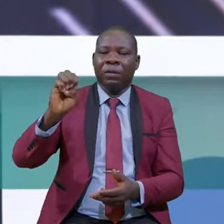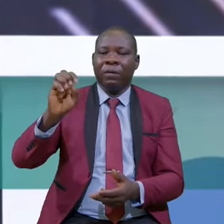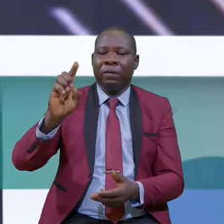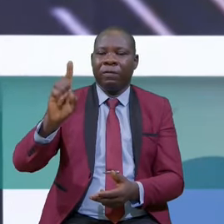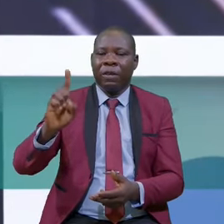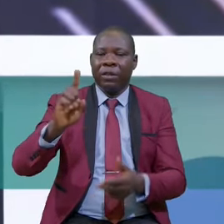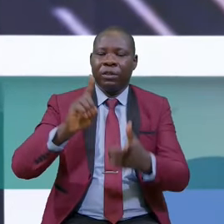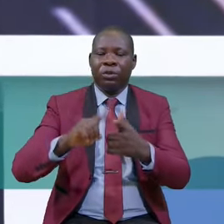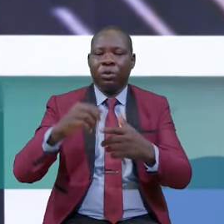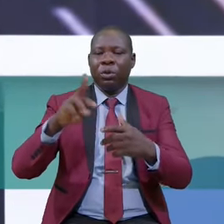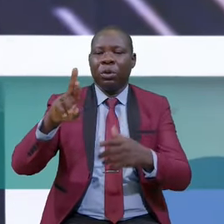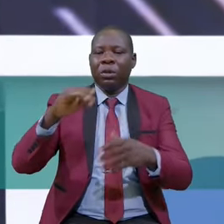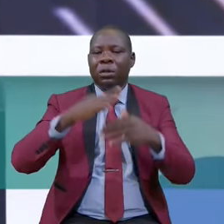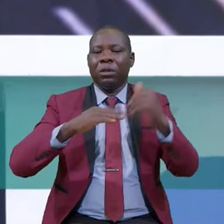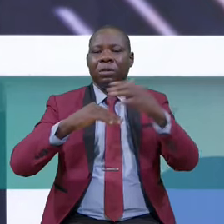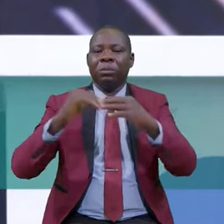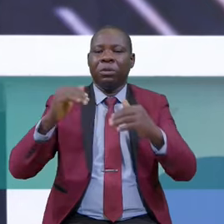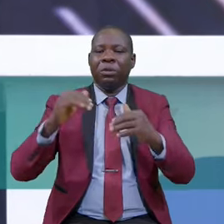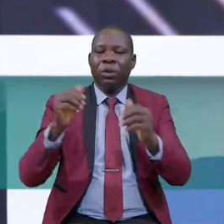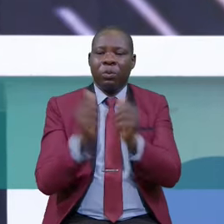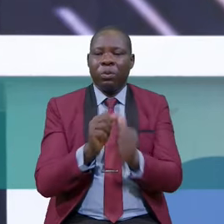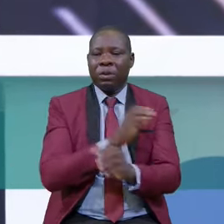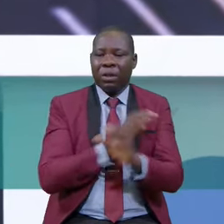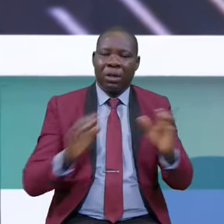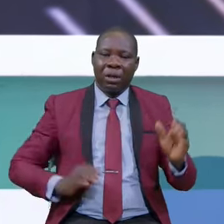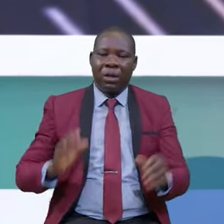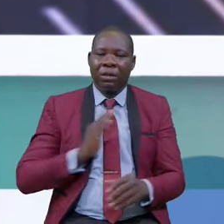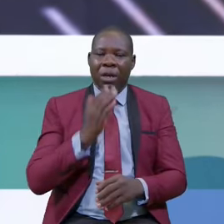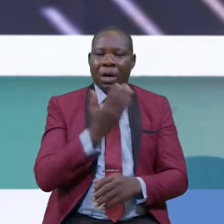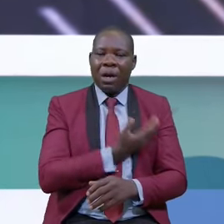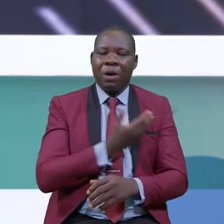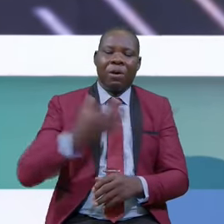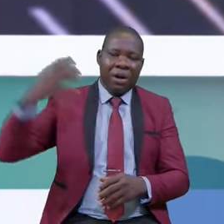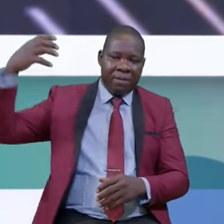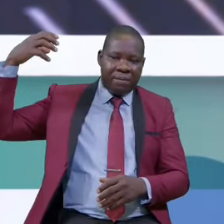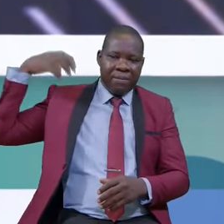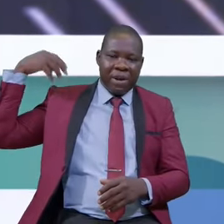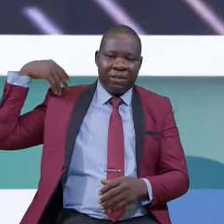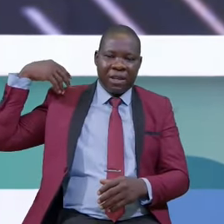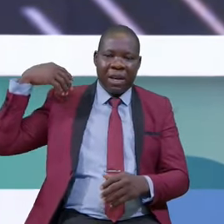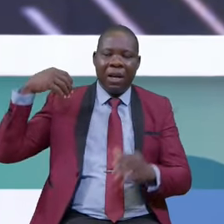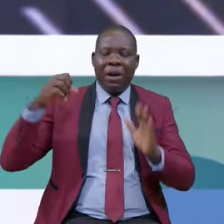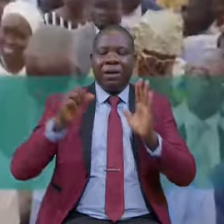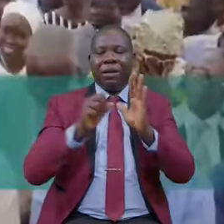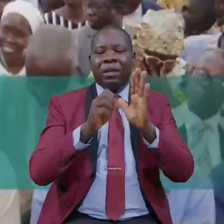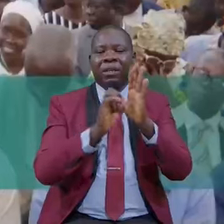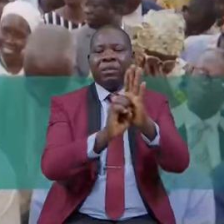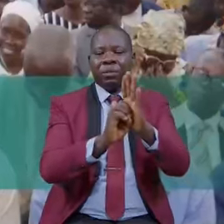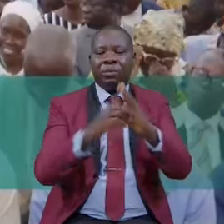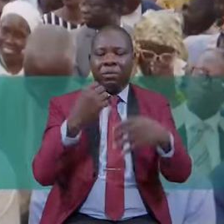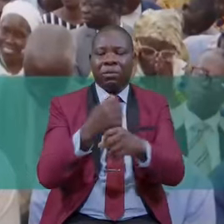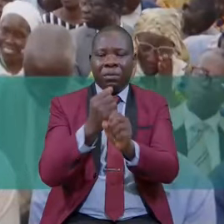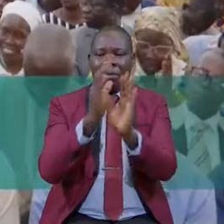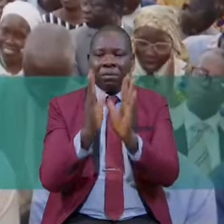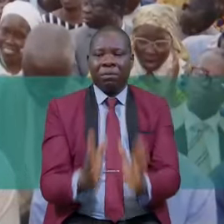our master, avec Christ, notre model, maître, modèle, notre créateur, you will rebuild. Tu vas rebâtir. The